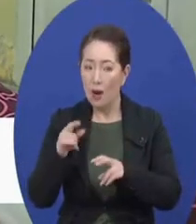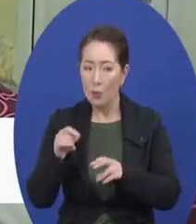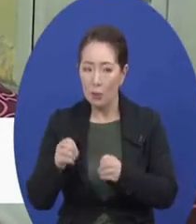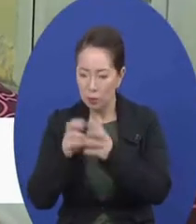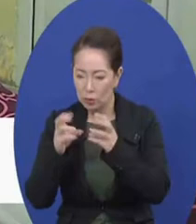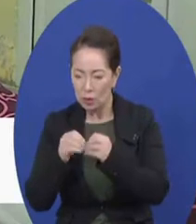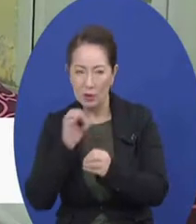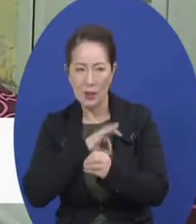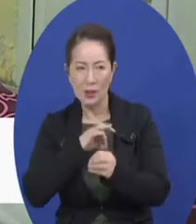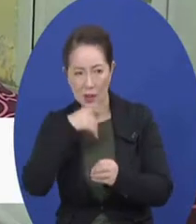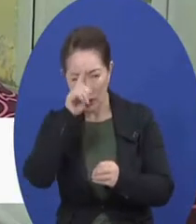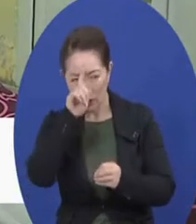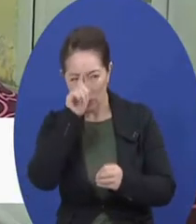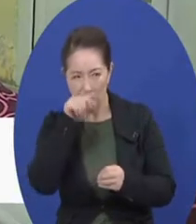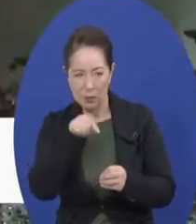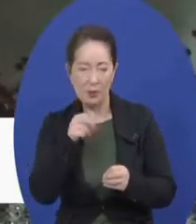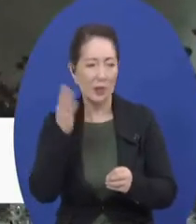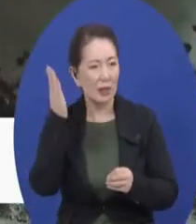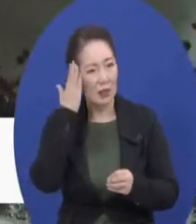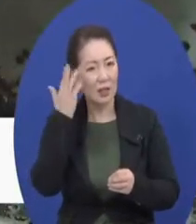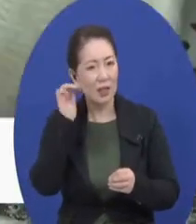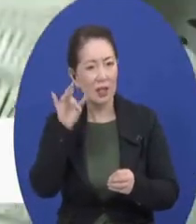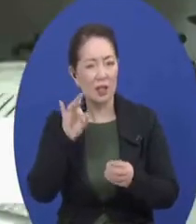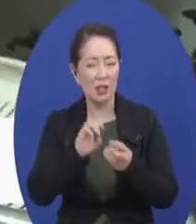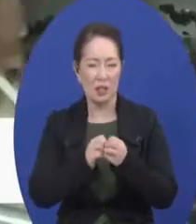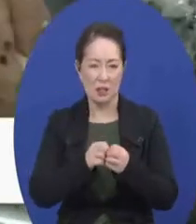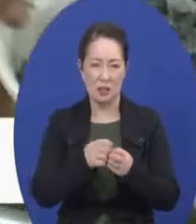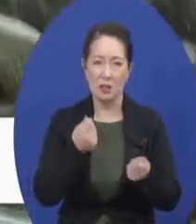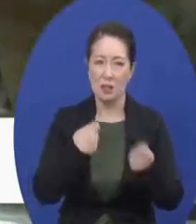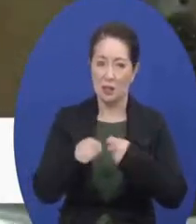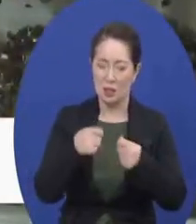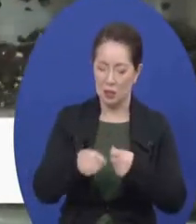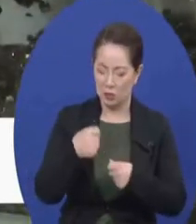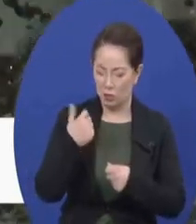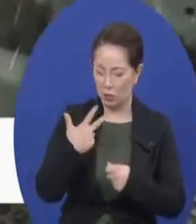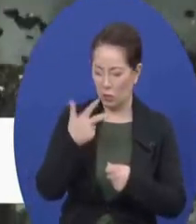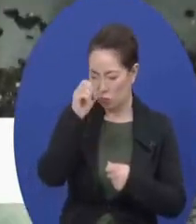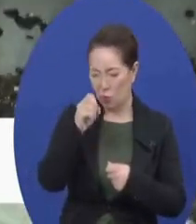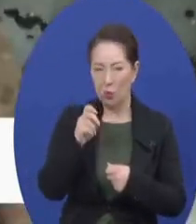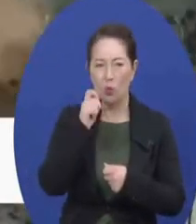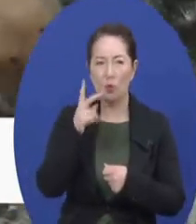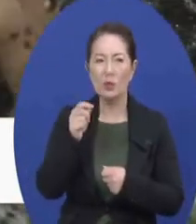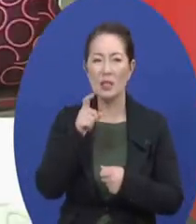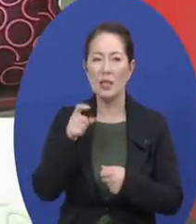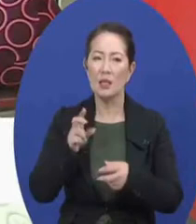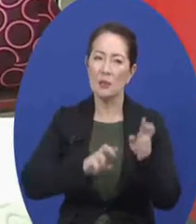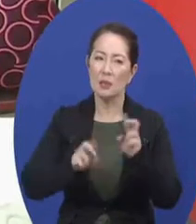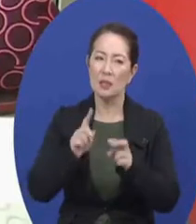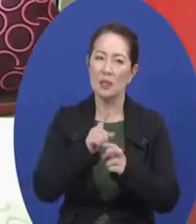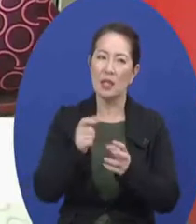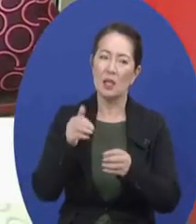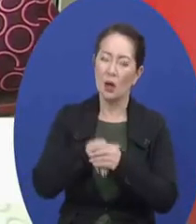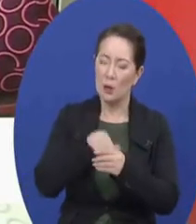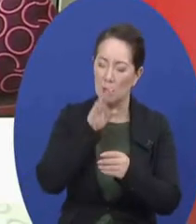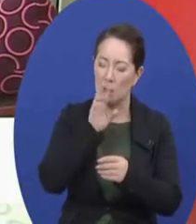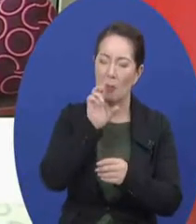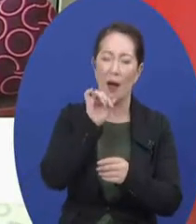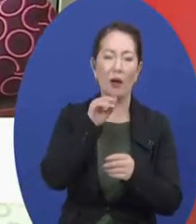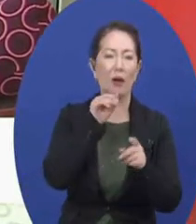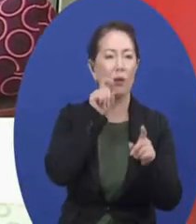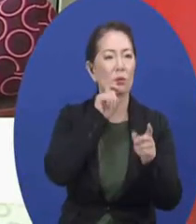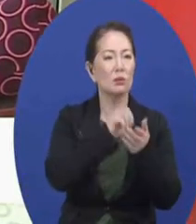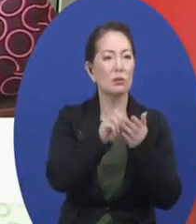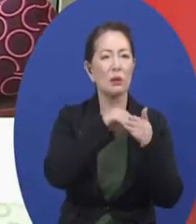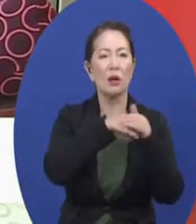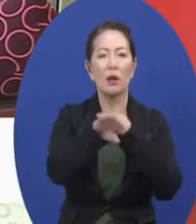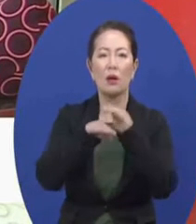бүтээгдэхүүн ашиглан эрүүл мэндийн тэр ойж борлуулдаг байна. Тэрээр саяханаас 3% хүүтэй бизнесийг дэмжих зээл хамрагдахаар хитгэдэн банкнд